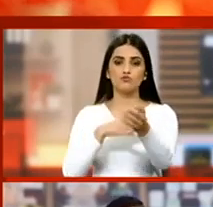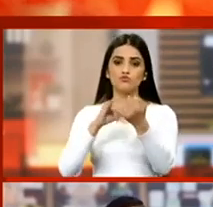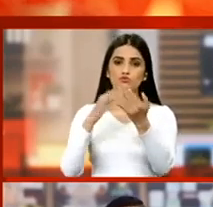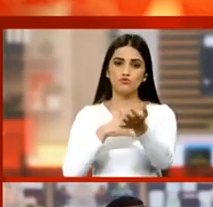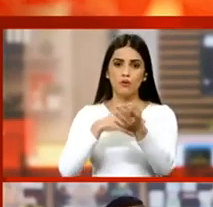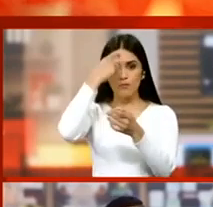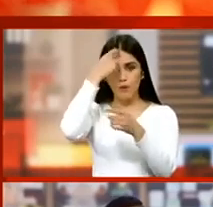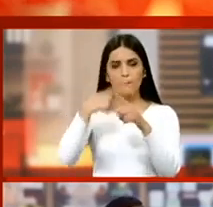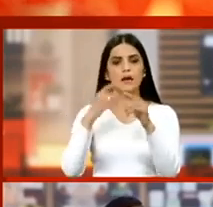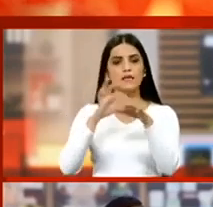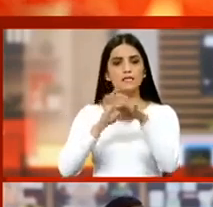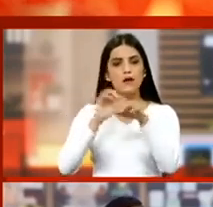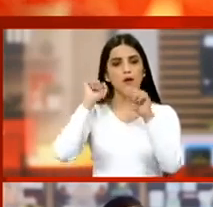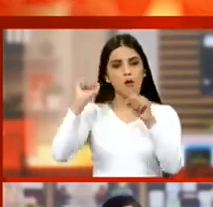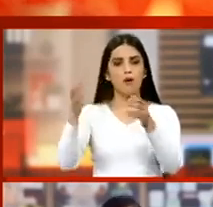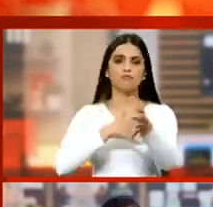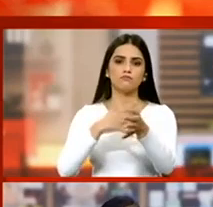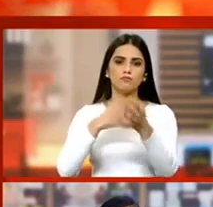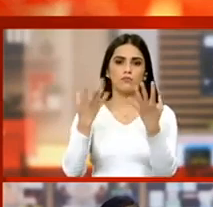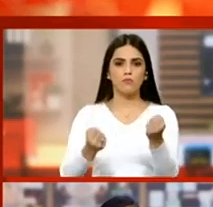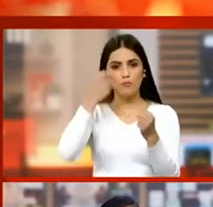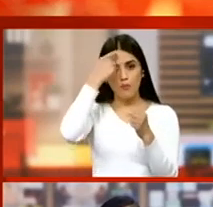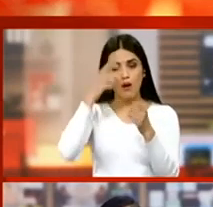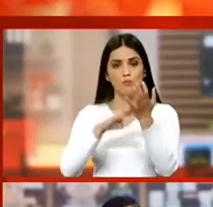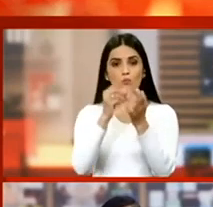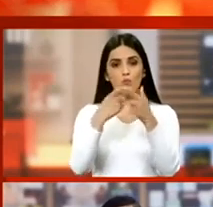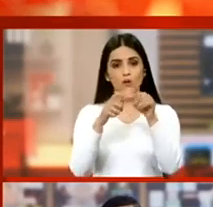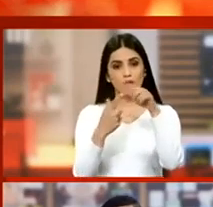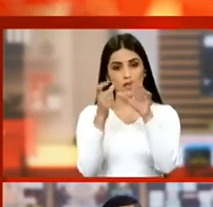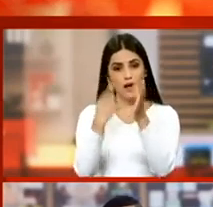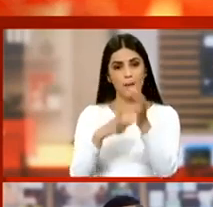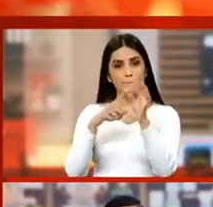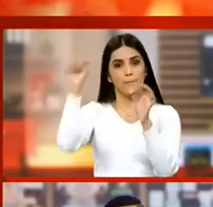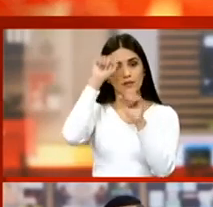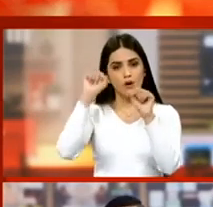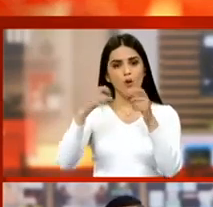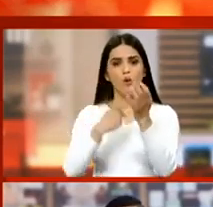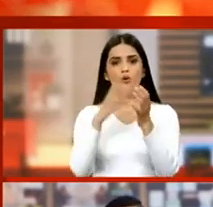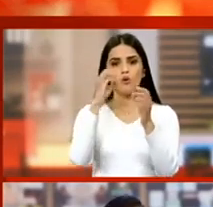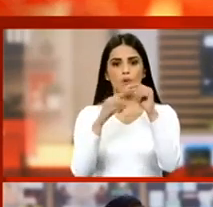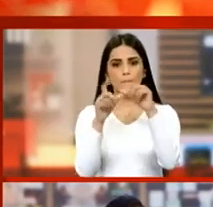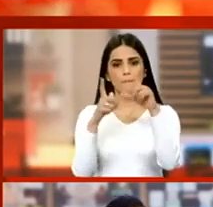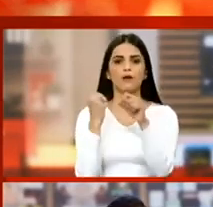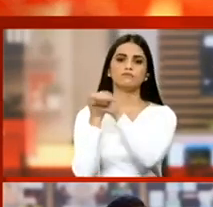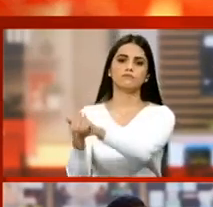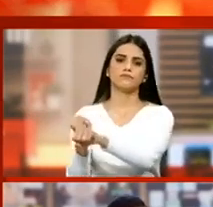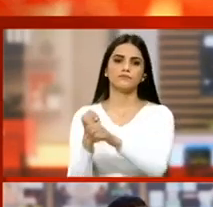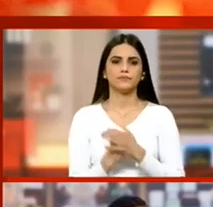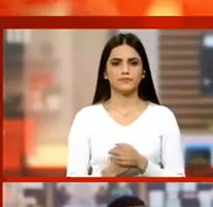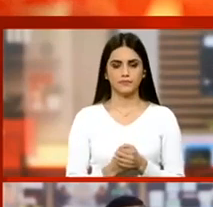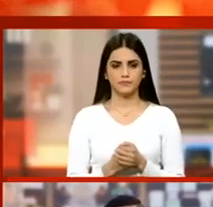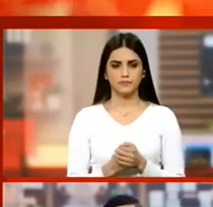और स्किन एलर्जी से पीडित है आपको बता दें कि मुखतार अंसारी पंजाब की रोपड जेल में बंद है